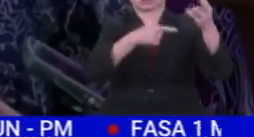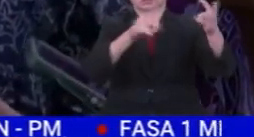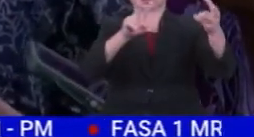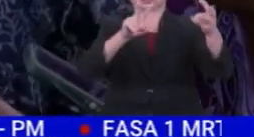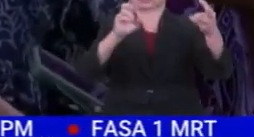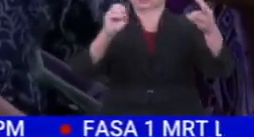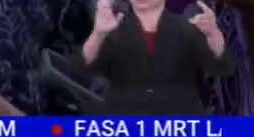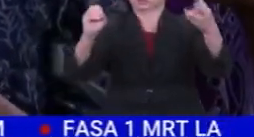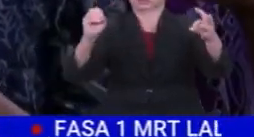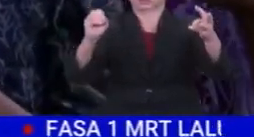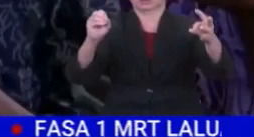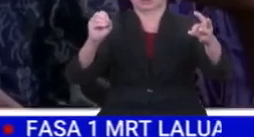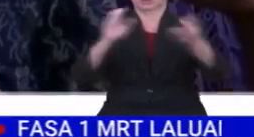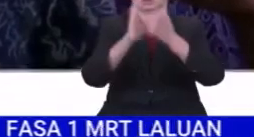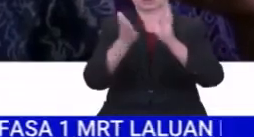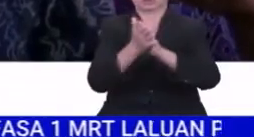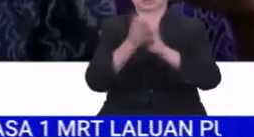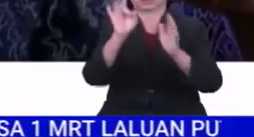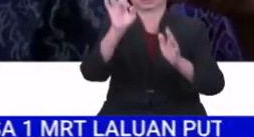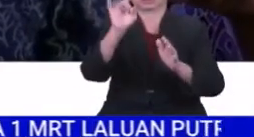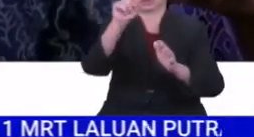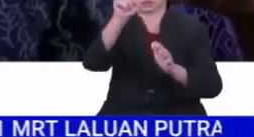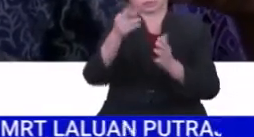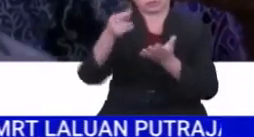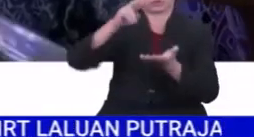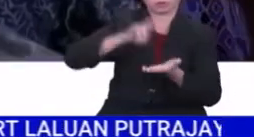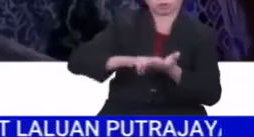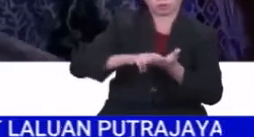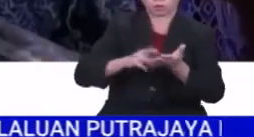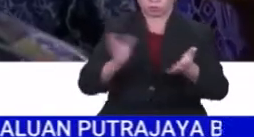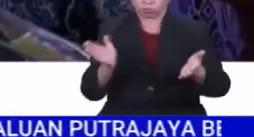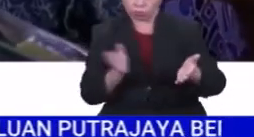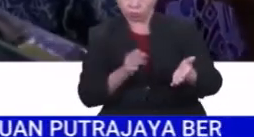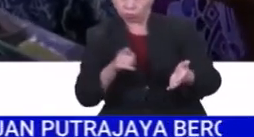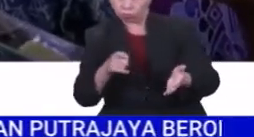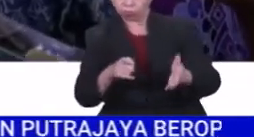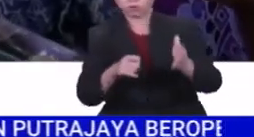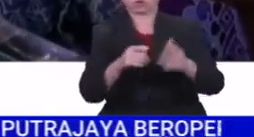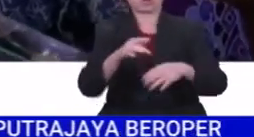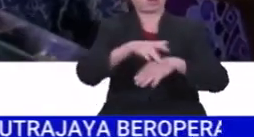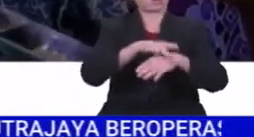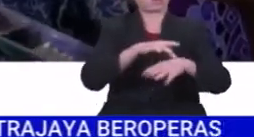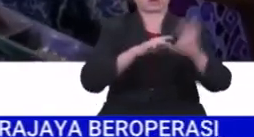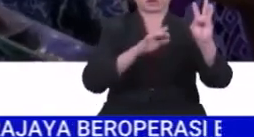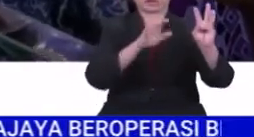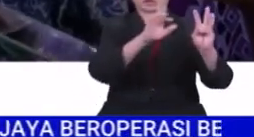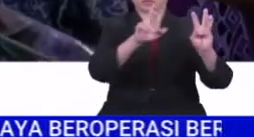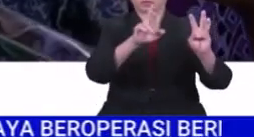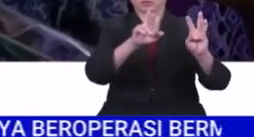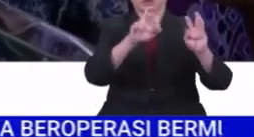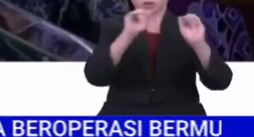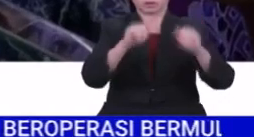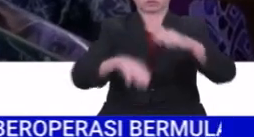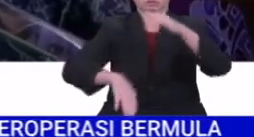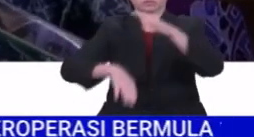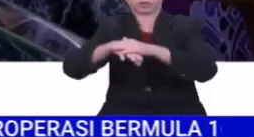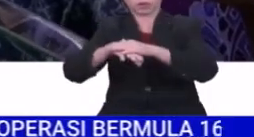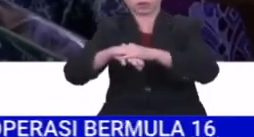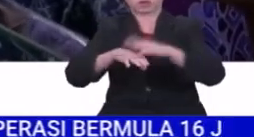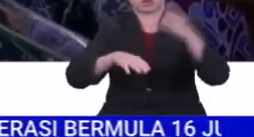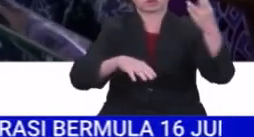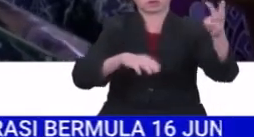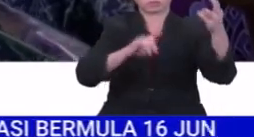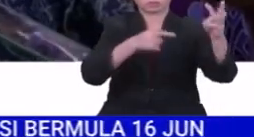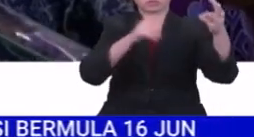16200 yang menjadikan dia satu record Tsubasa sagami awalnya ribu tapi mampu mencetak sampai